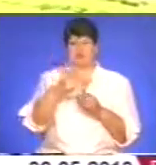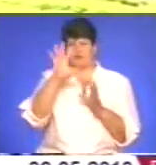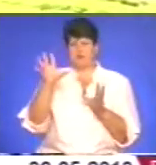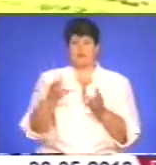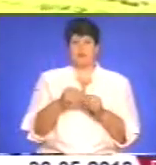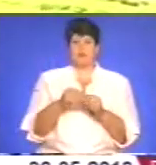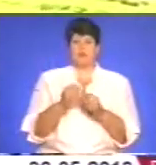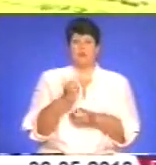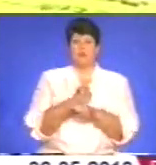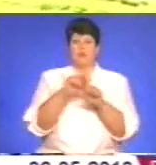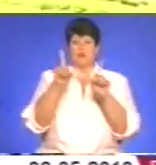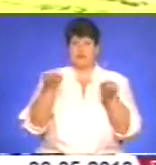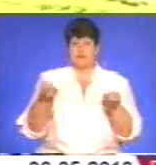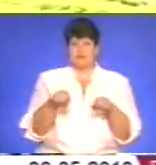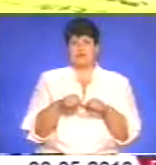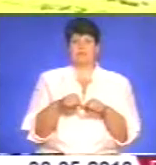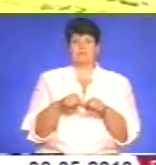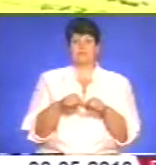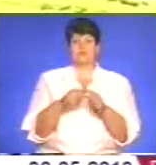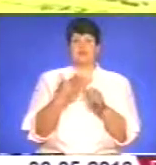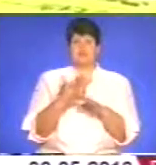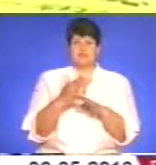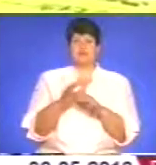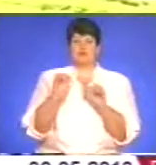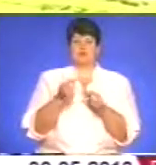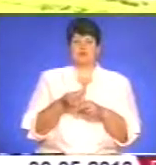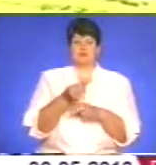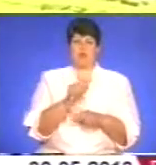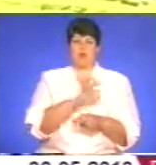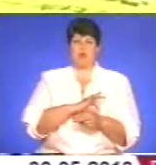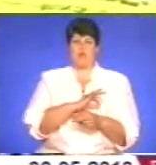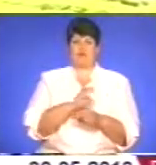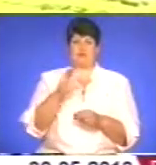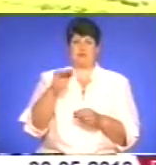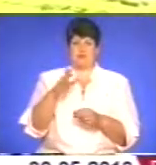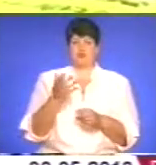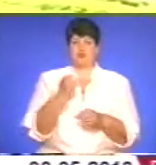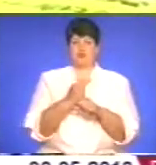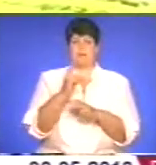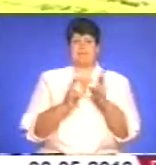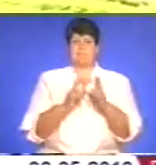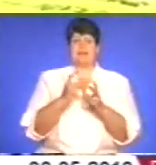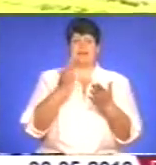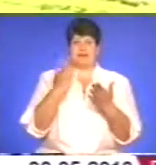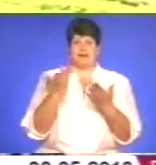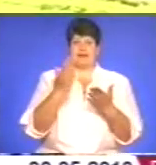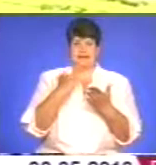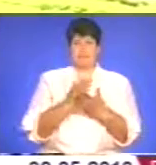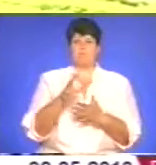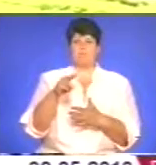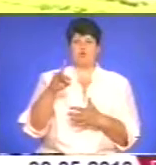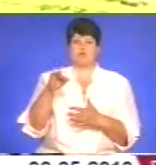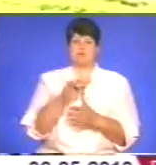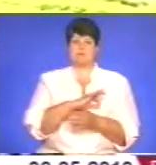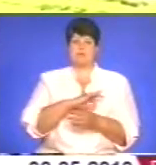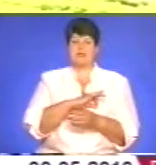путівки. Частину можуть доплатити профспілки, якщо батьки працюють на підприємствах, де є профспілка. Ну і, звичайно,